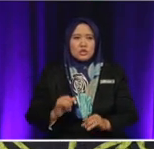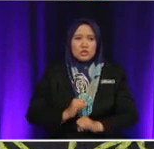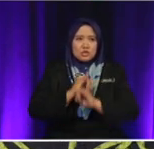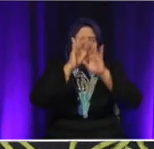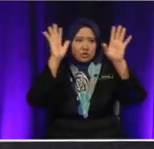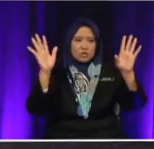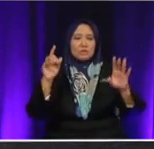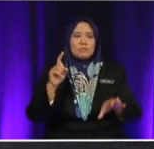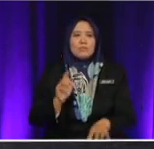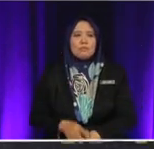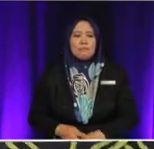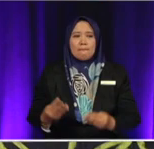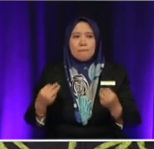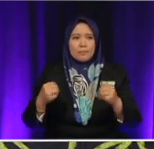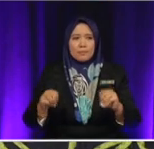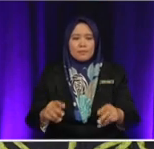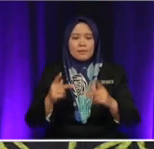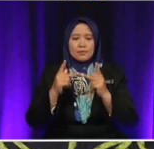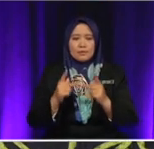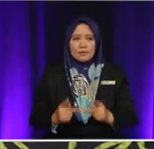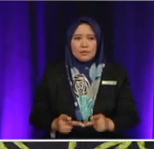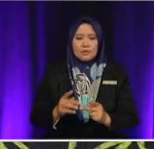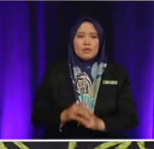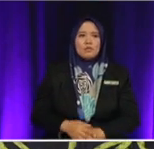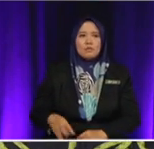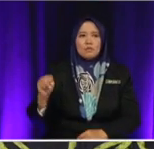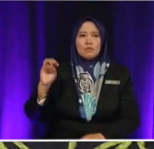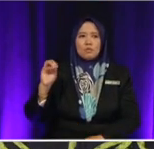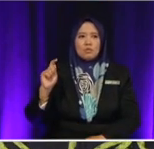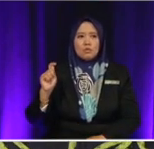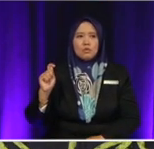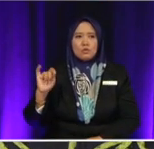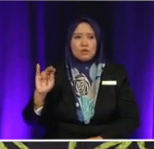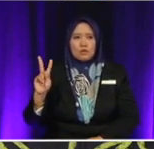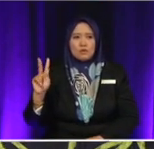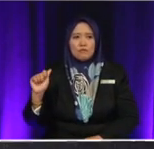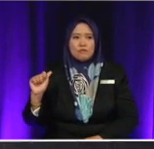perlu mengekalkan implikasi motivasi. Yang keempat,